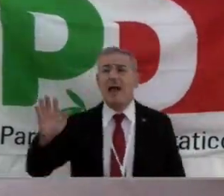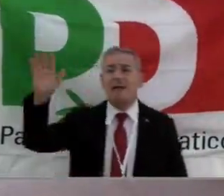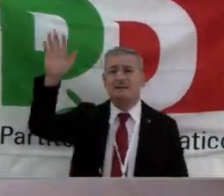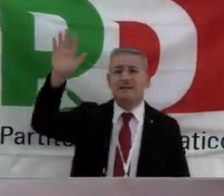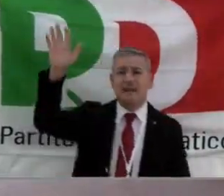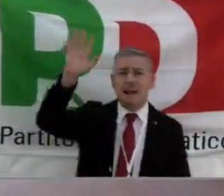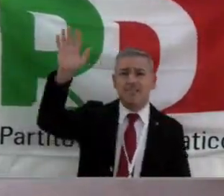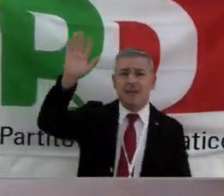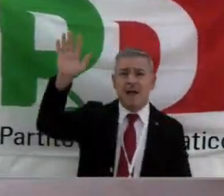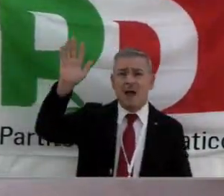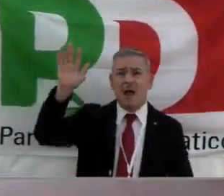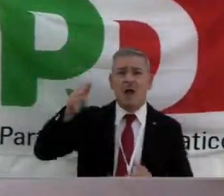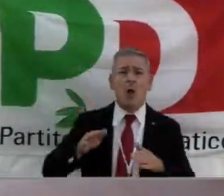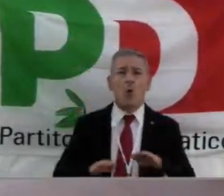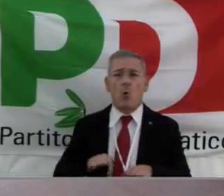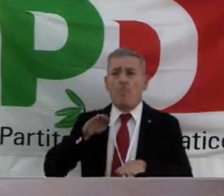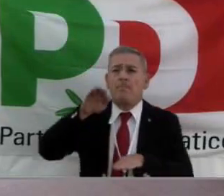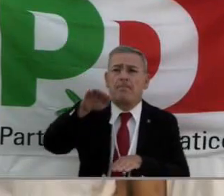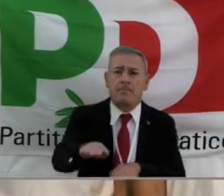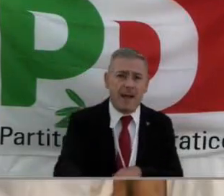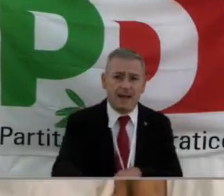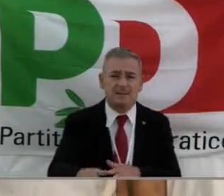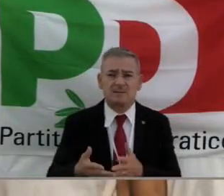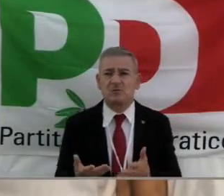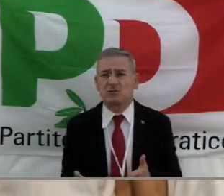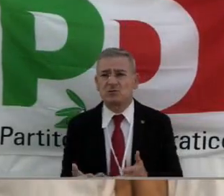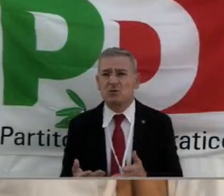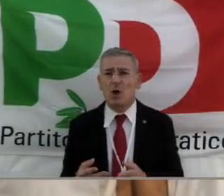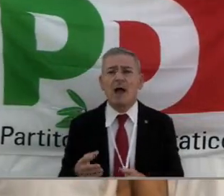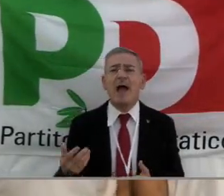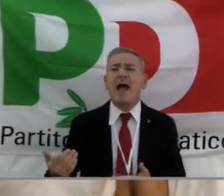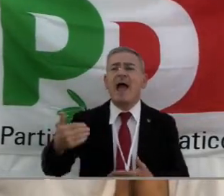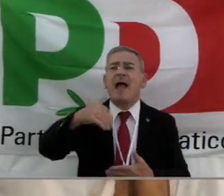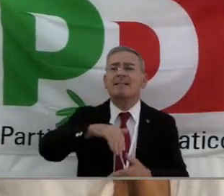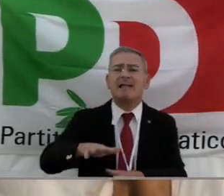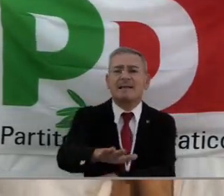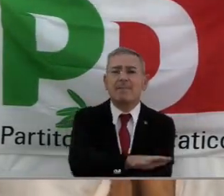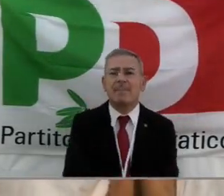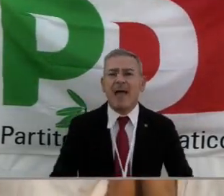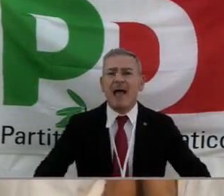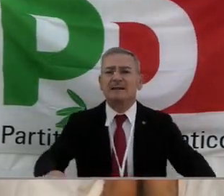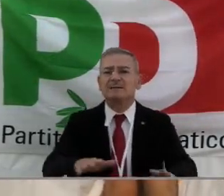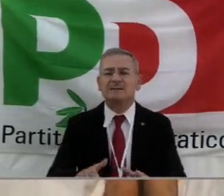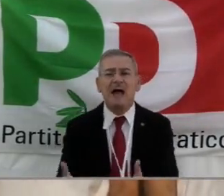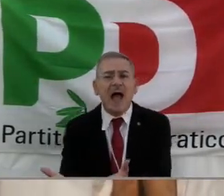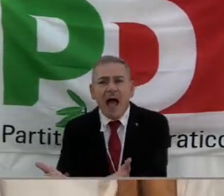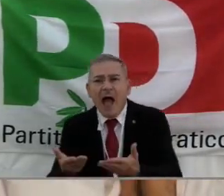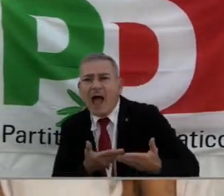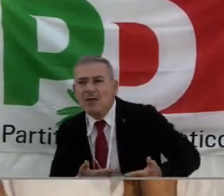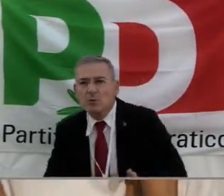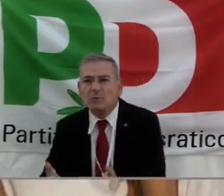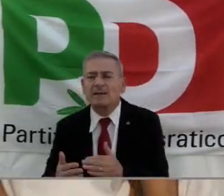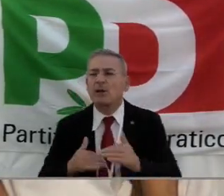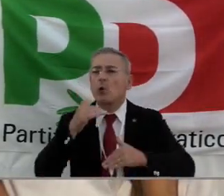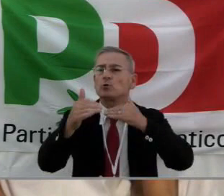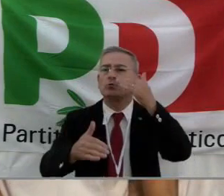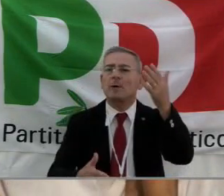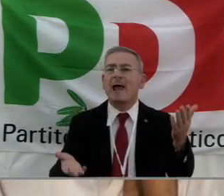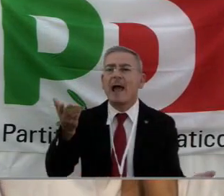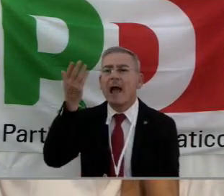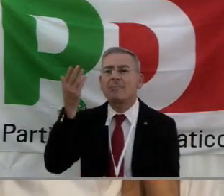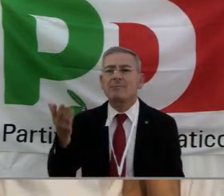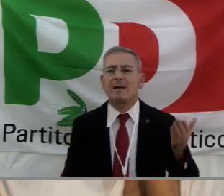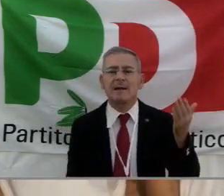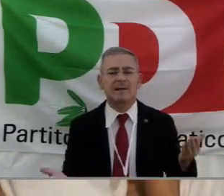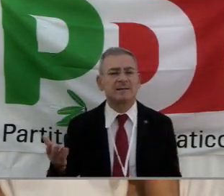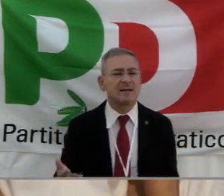mano, fate un passo in avanti, mettetevi in piazza, contribuite a costruire un'alternativa. Questo